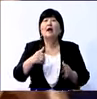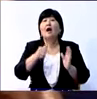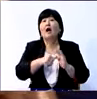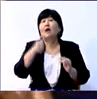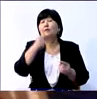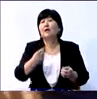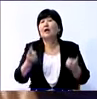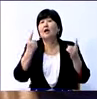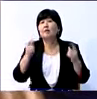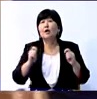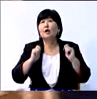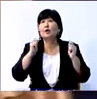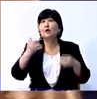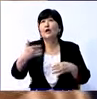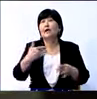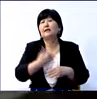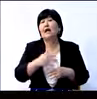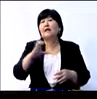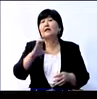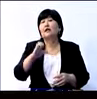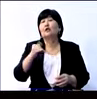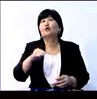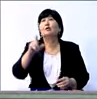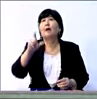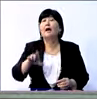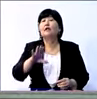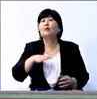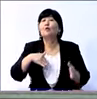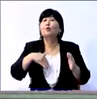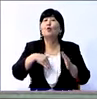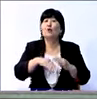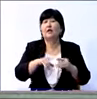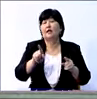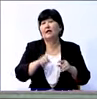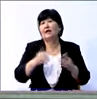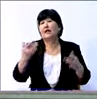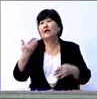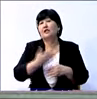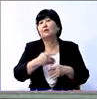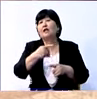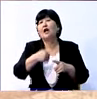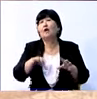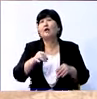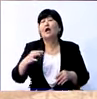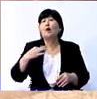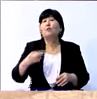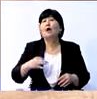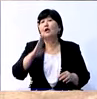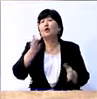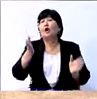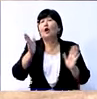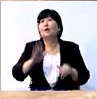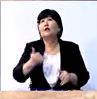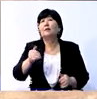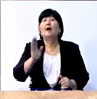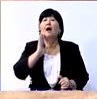жылдық мерейтойында сахналанған Сартай Жүсіптің «Адам болып өтейін» спектаклінен үзінді. Баласы жау қолында қалған күнбала